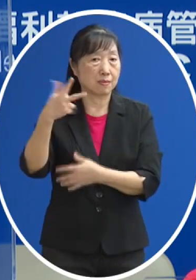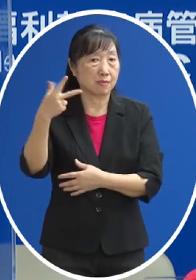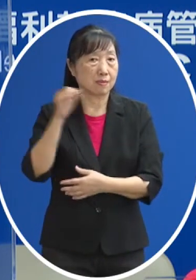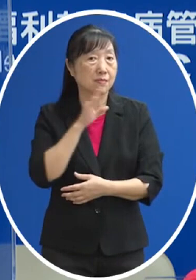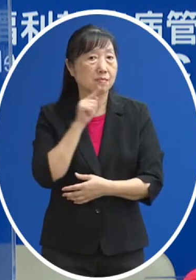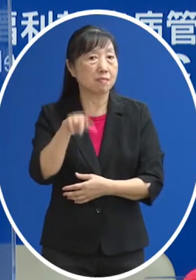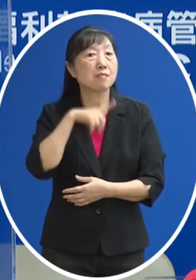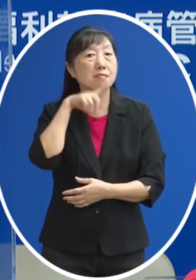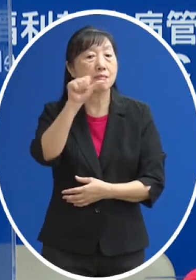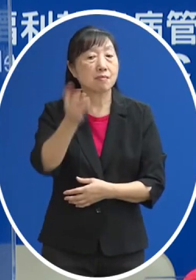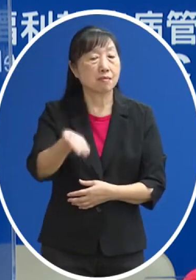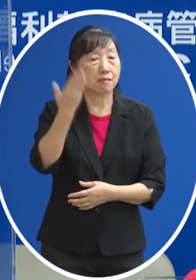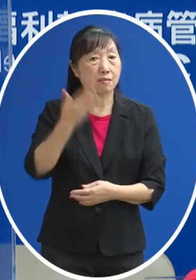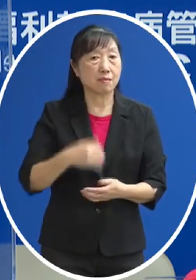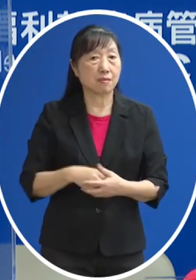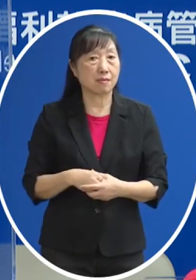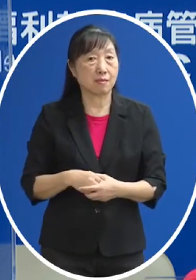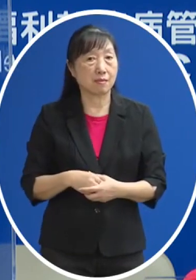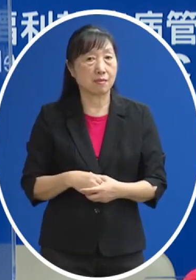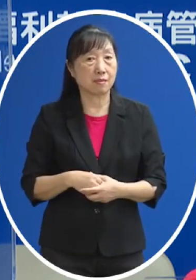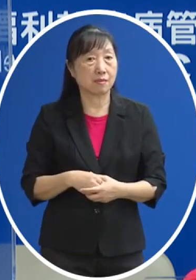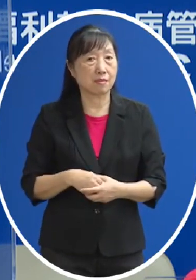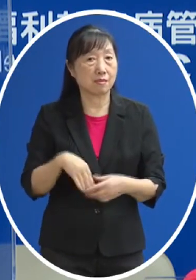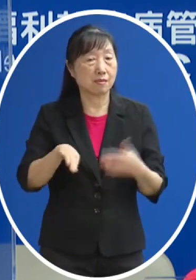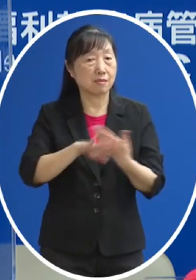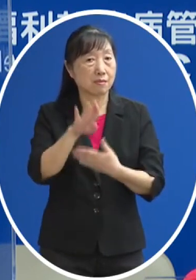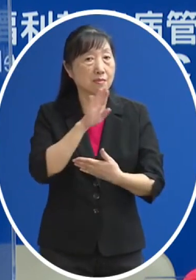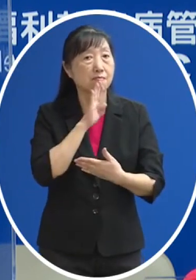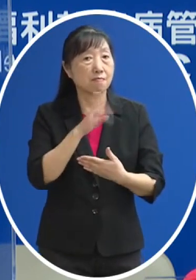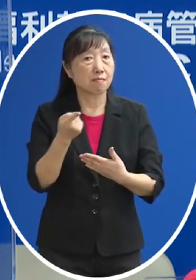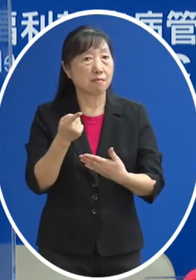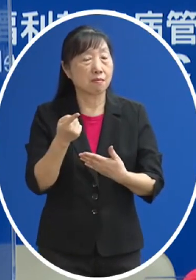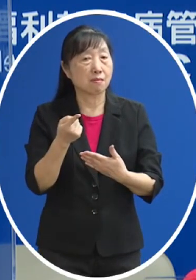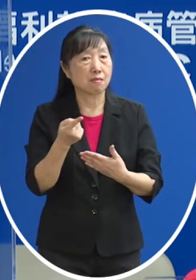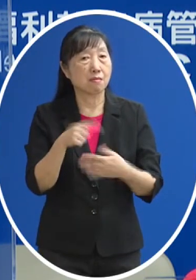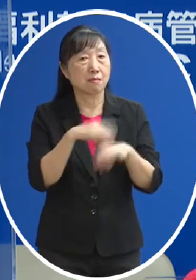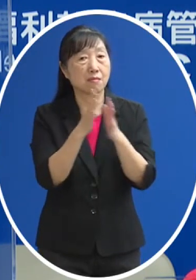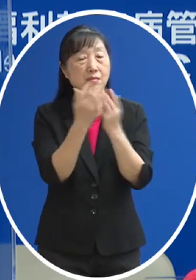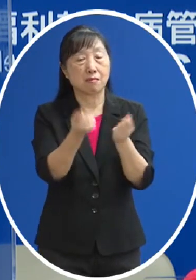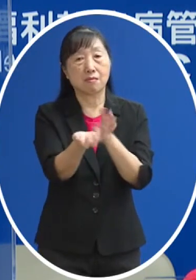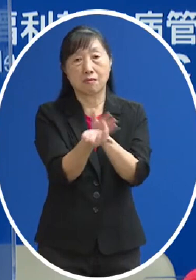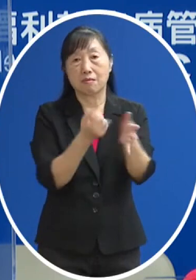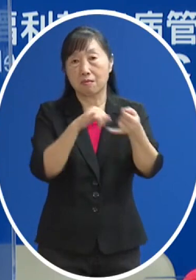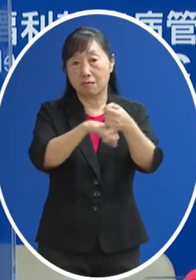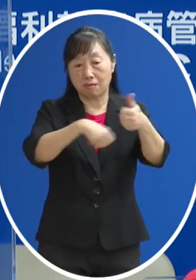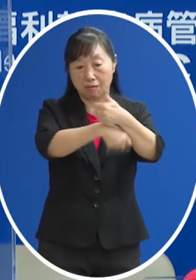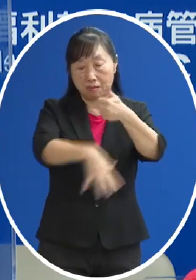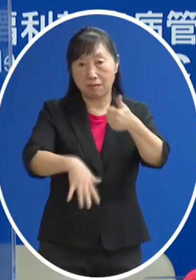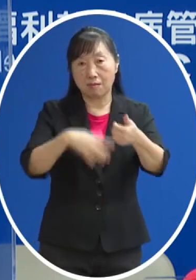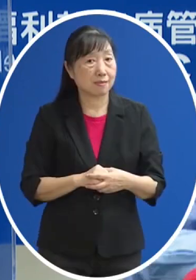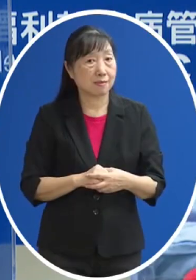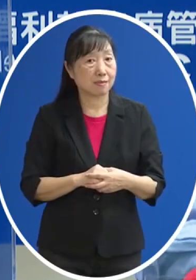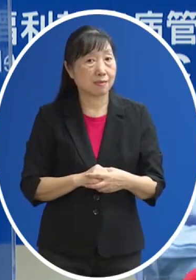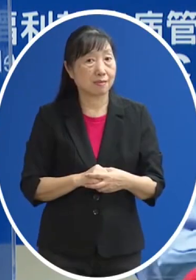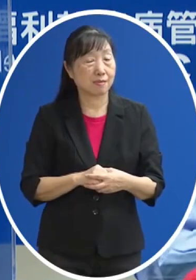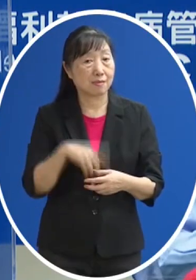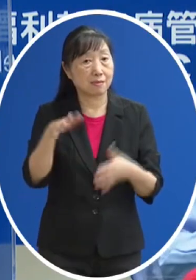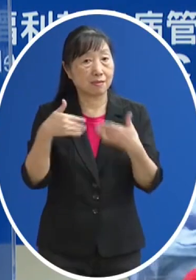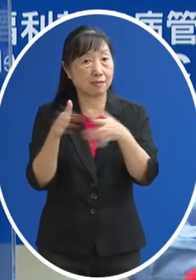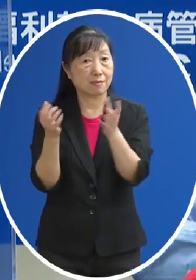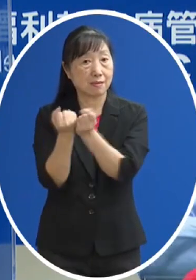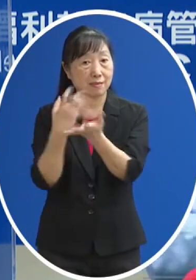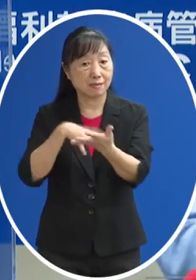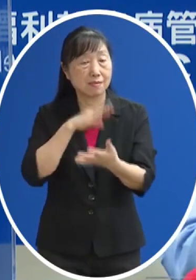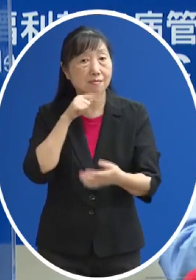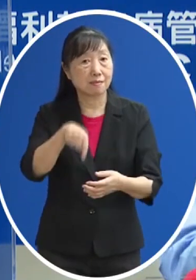是65岁以上的，然后其他可以放在预约平台大概是42万剂。这个 Moderna 这